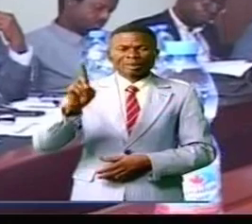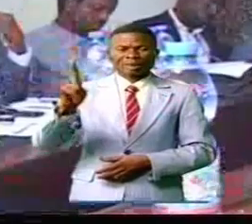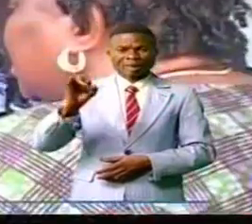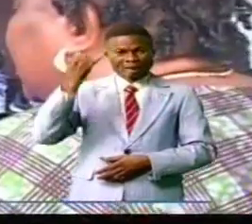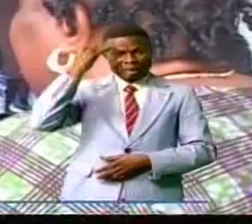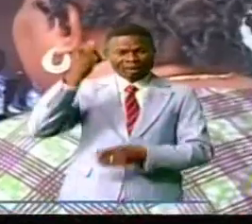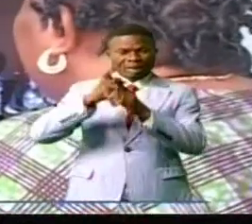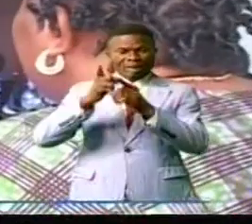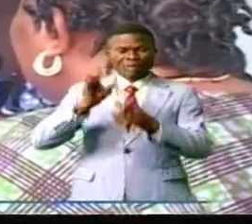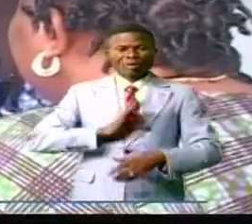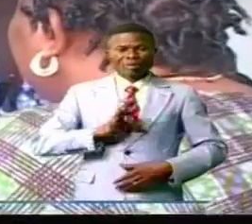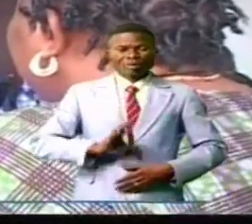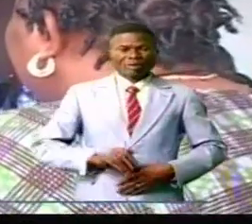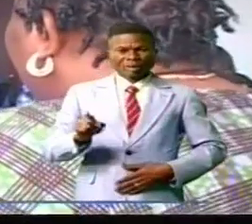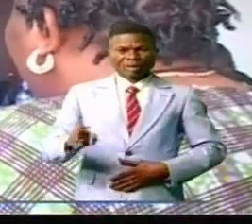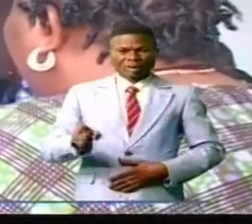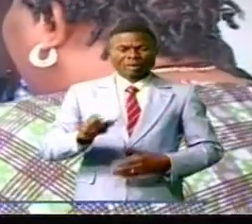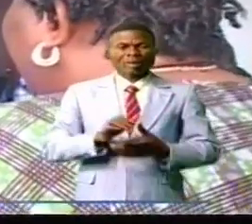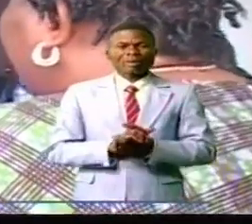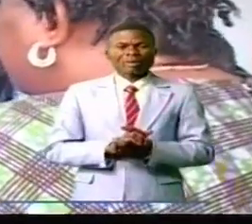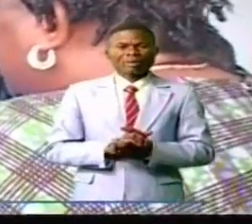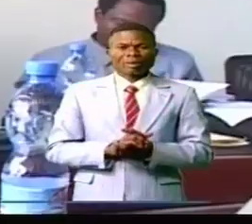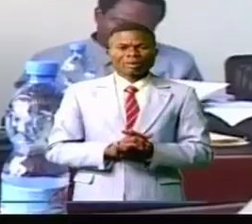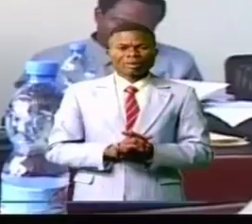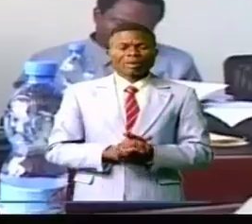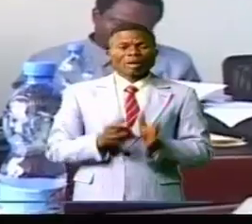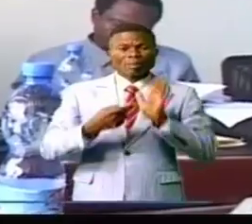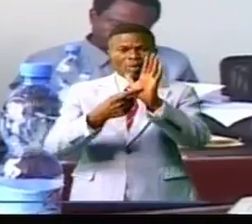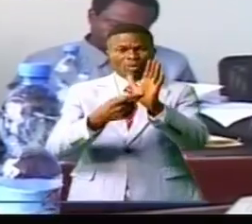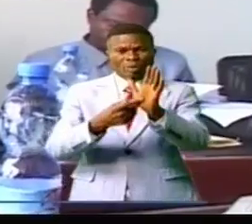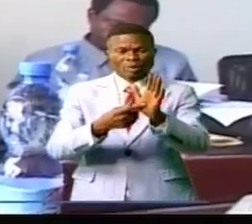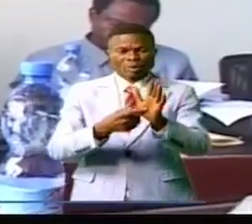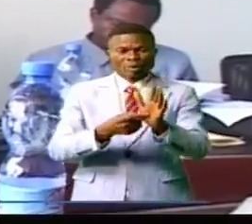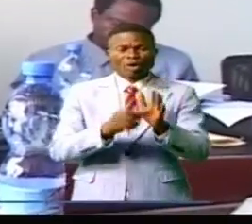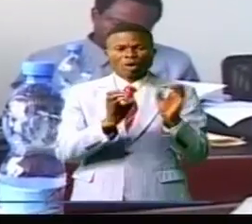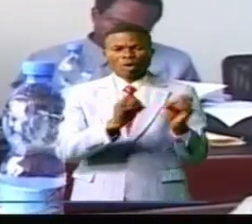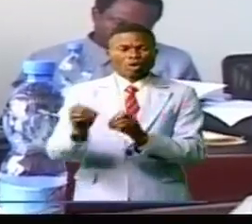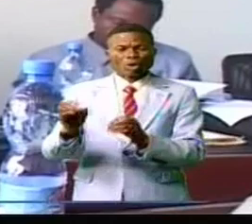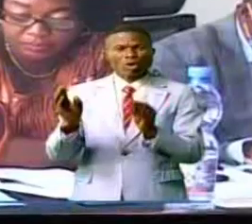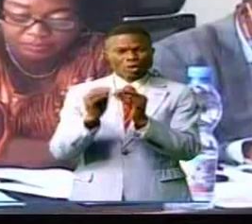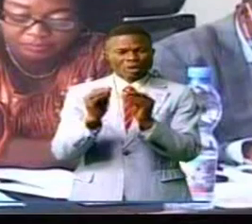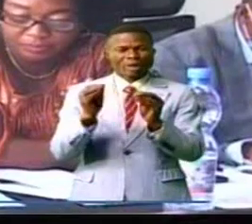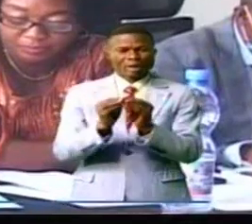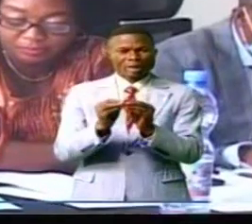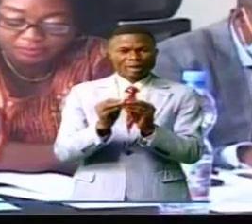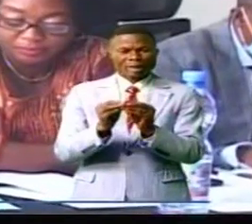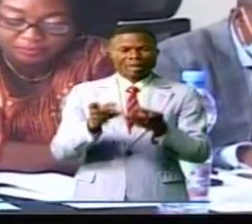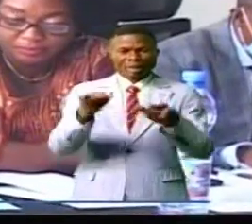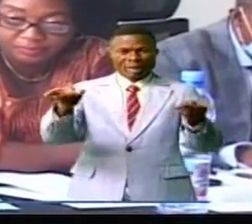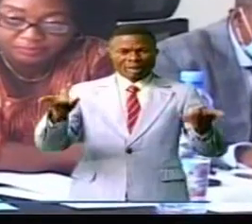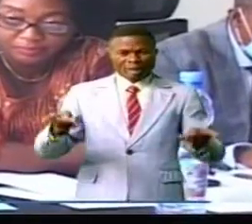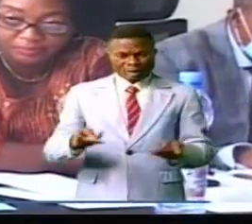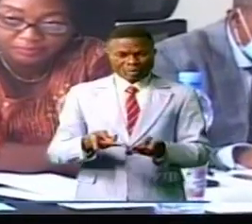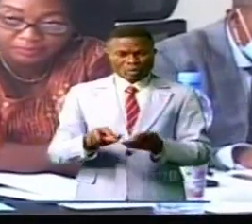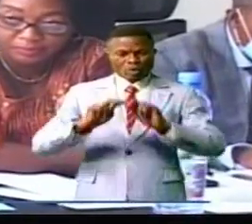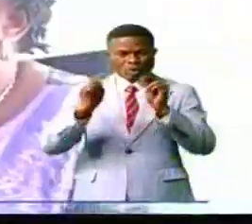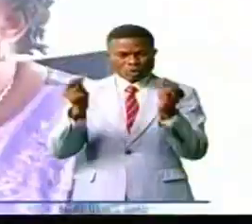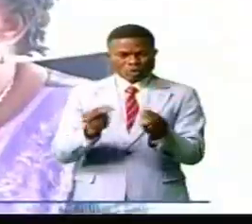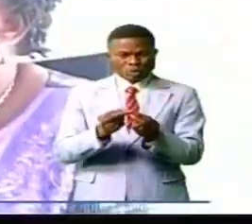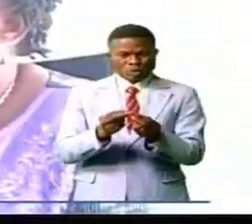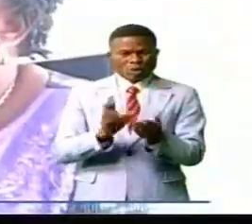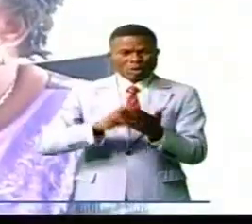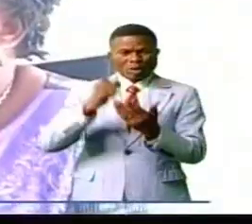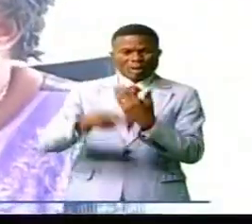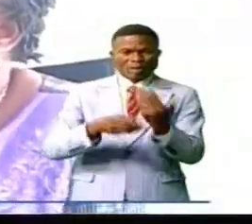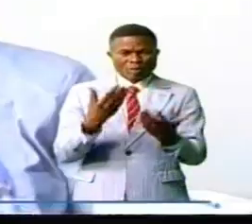du chef de l'État Félix-Antoine Tshisekedi Tshilombo, justifie la tenue de cette réunion dans la salle de cellule de ce programme